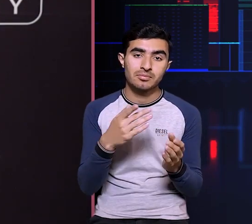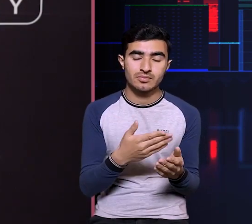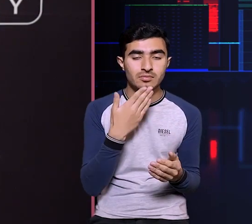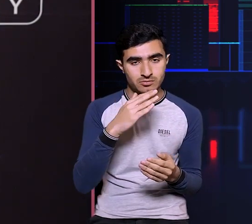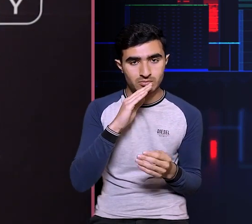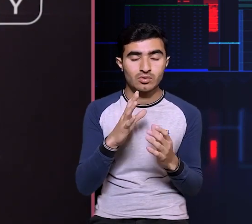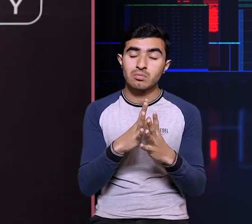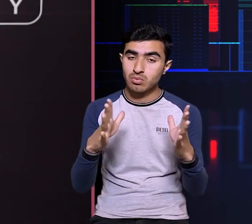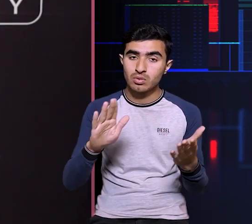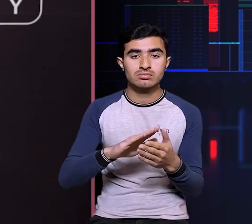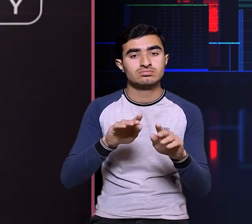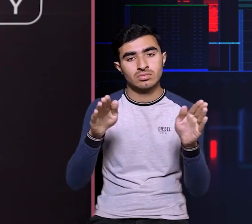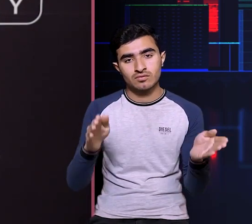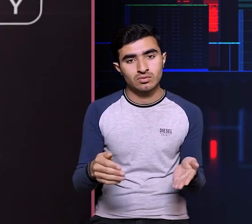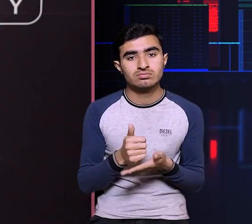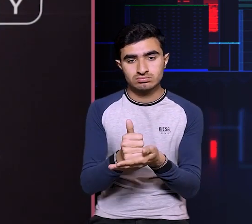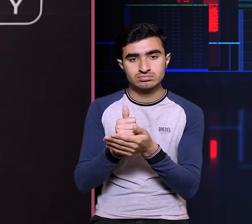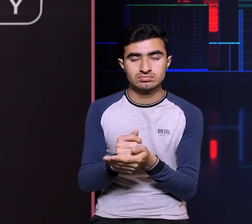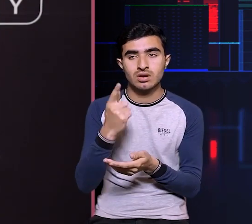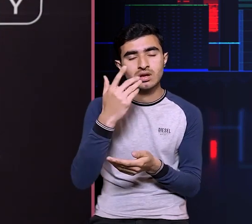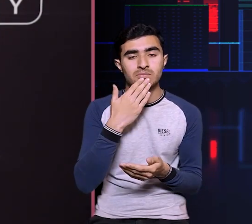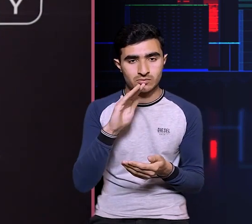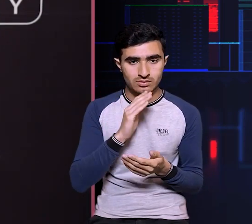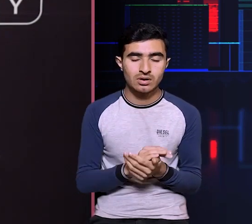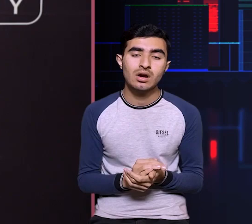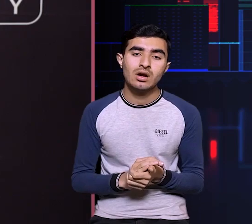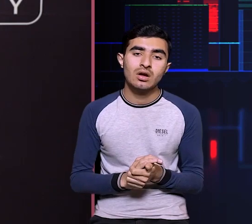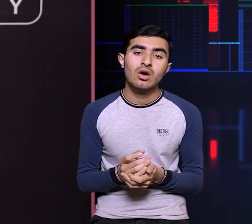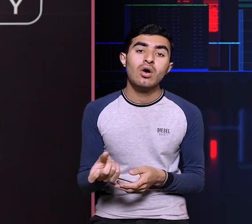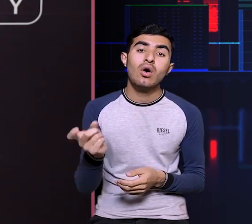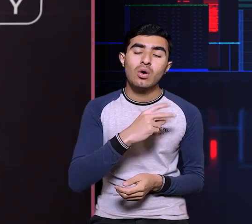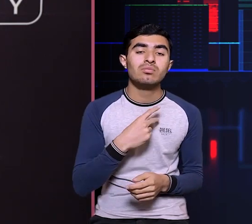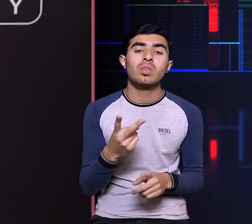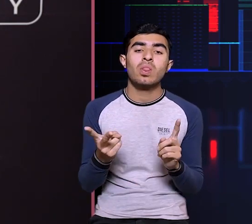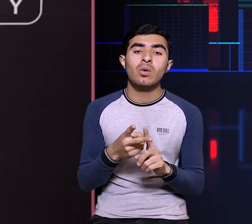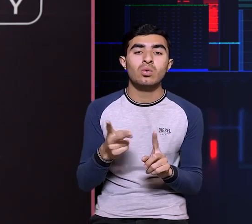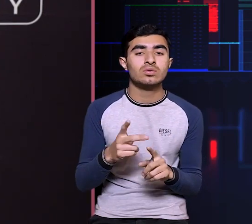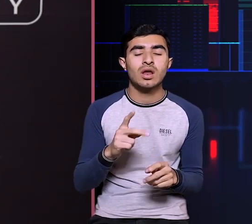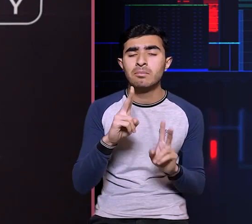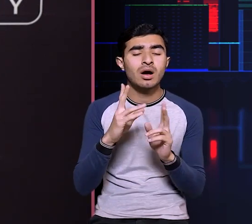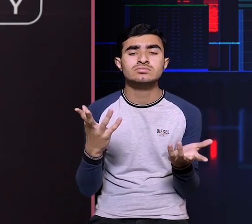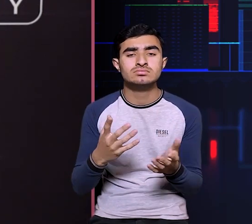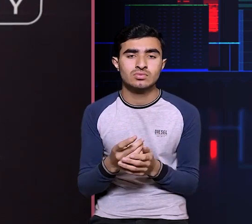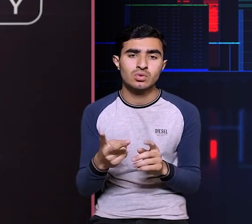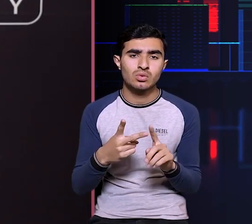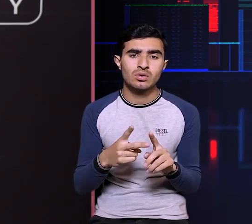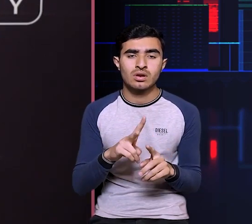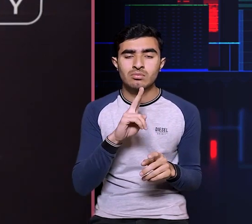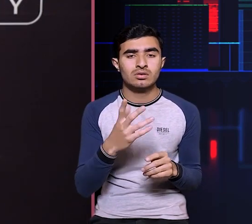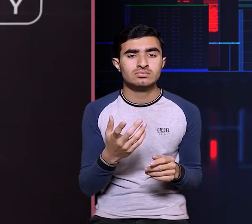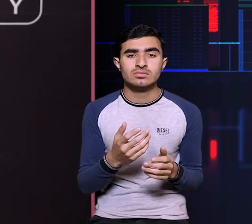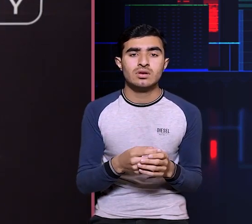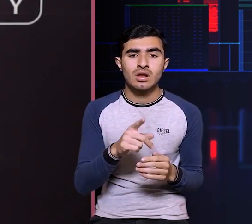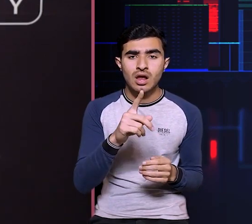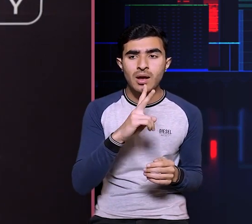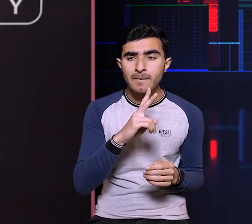साथ फिर हम फर्दर जो ऑन गोइंग होती हैं बातें कि वी रेज अ वॉइस टू डिफरेंट प्रॉब्लम्स, जैसे हरासमेंट